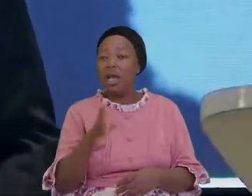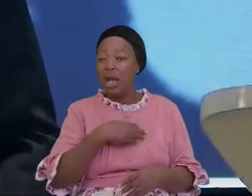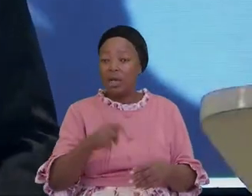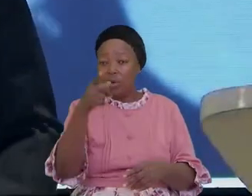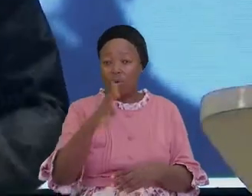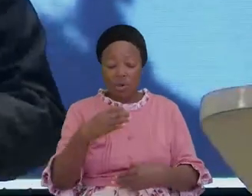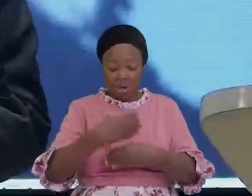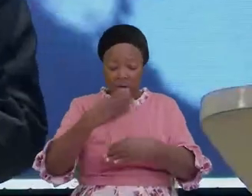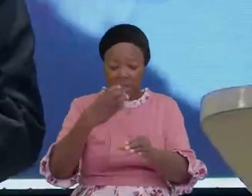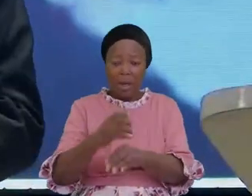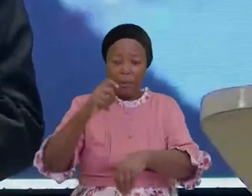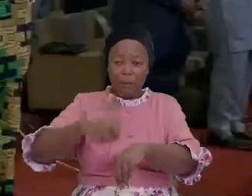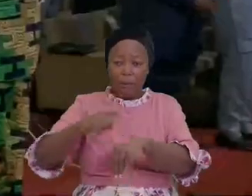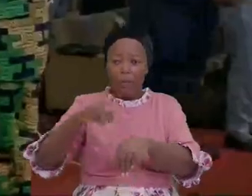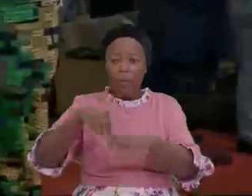dans ce pied-là.